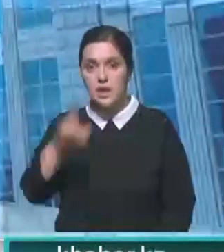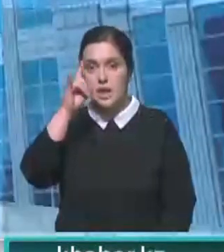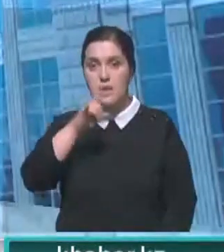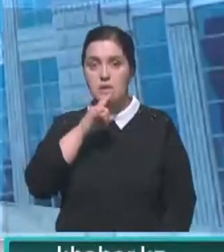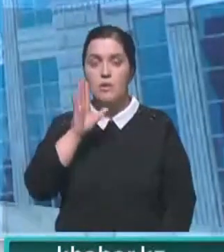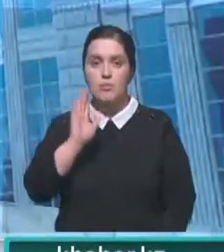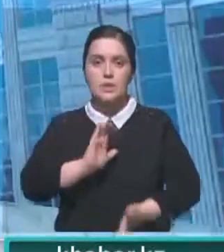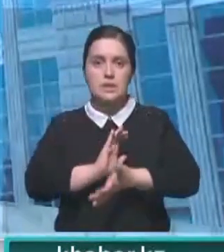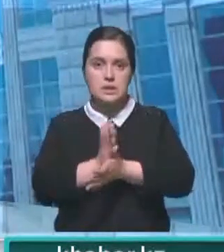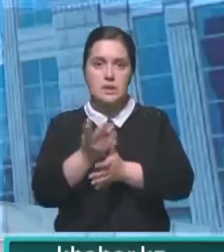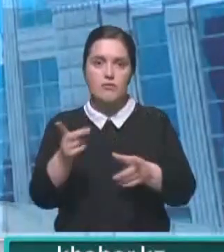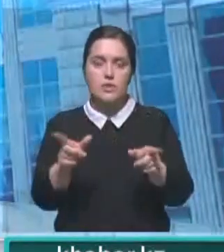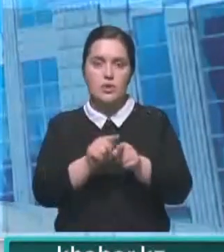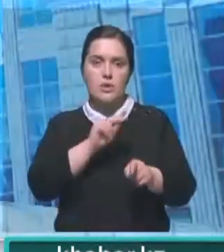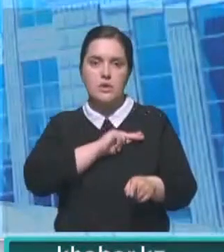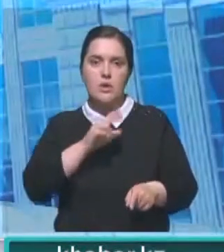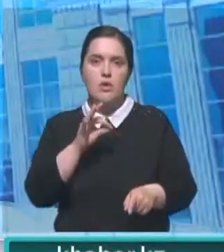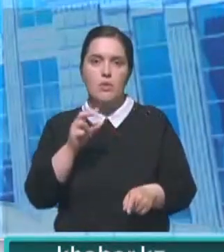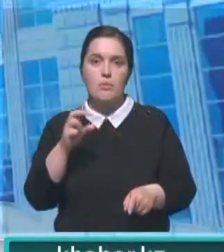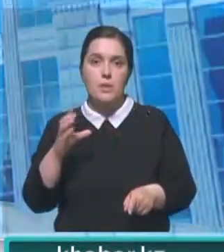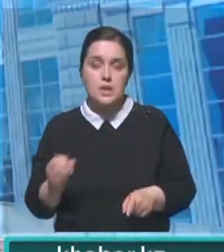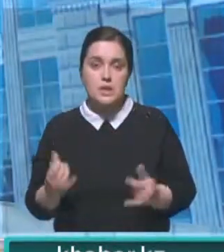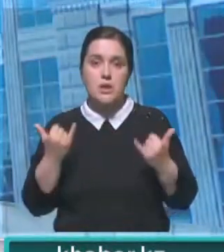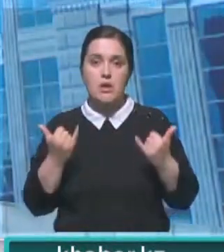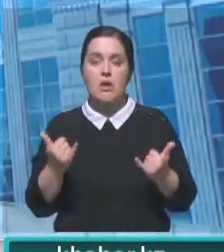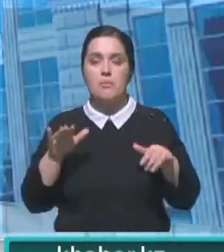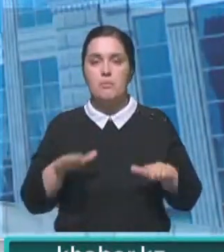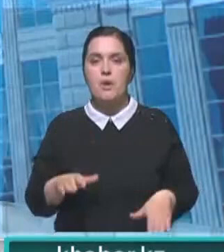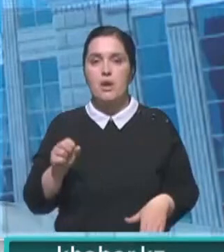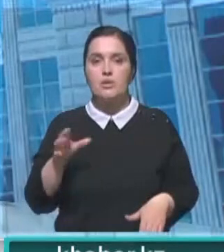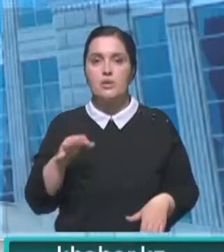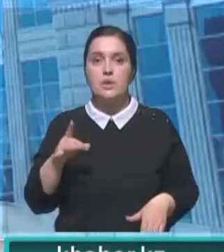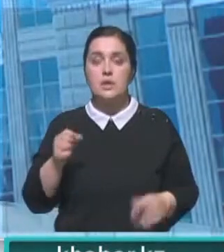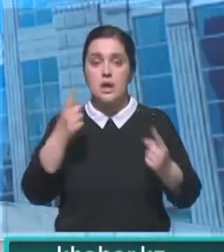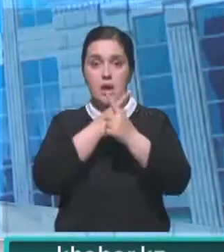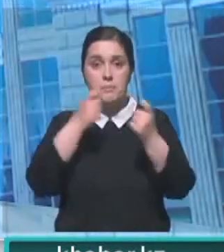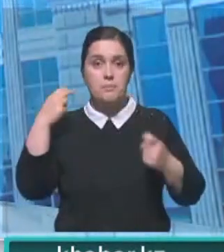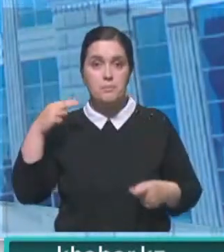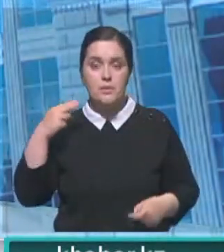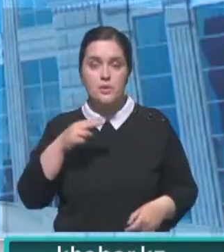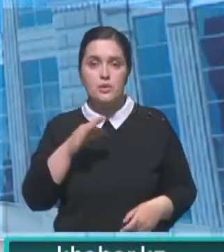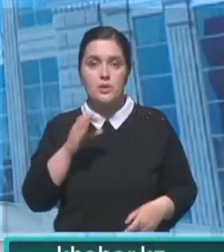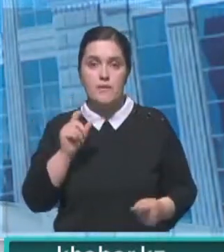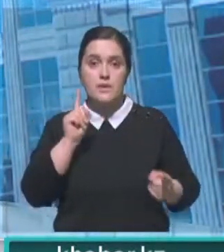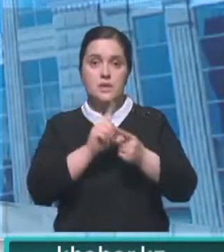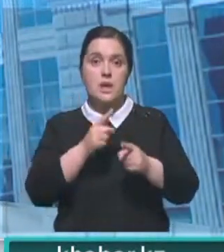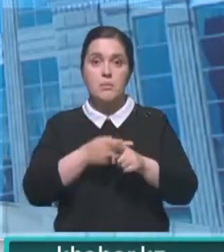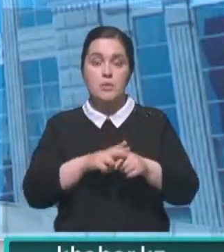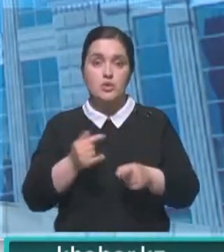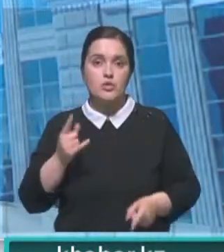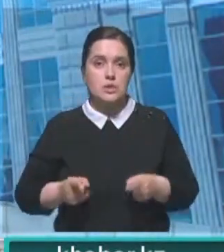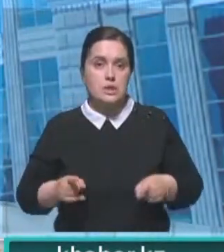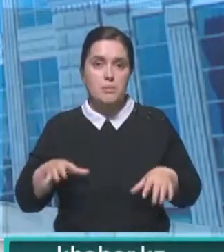Казахстан продолжит наращивать тесное двустороннее сотрудничество с ОБСЕ. Об этом сегодня в Аккорде сообщил Касым-Жомарт Токаев на встрече